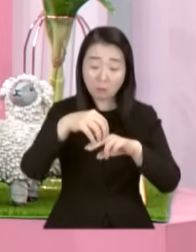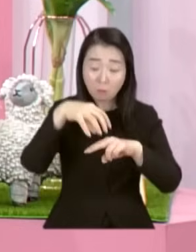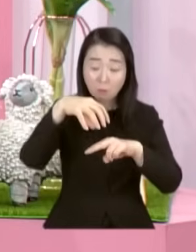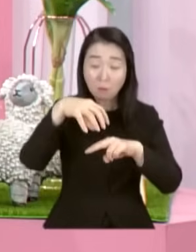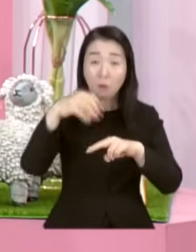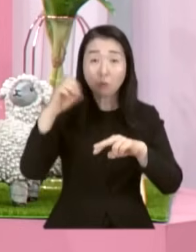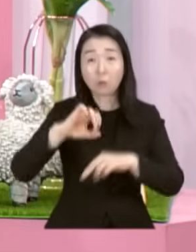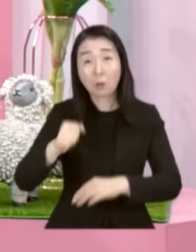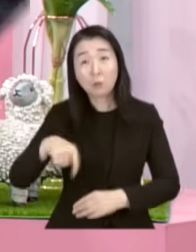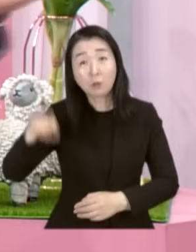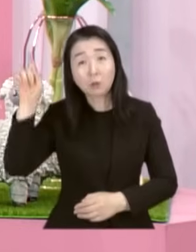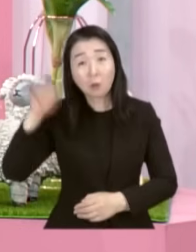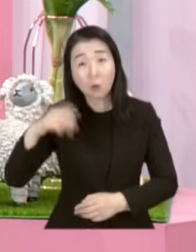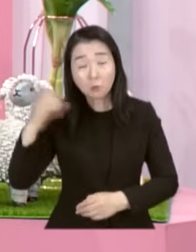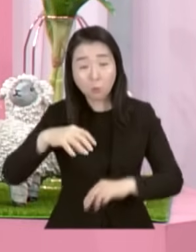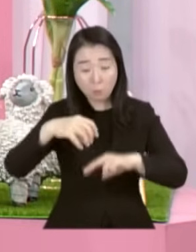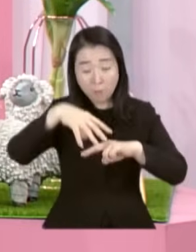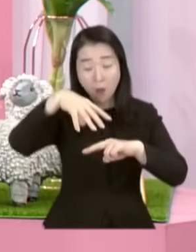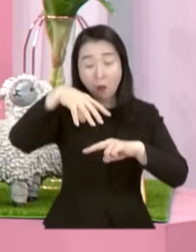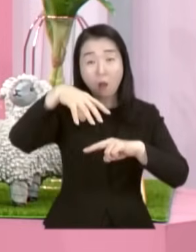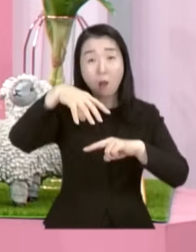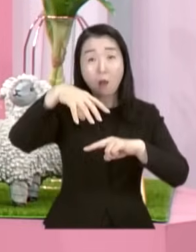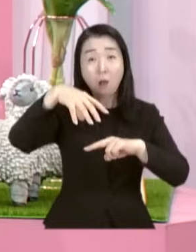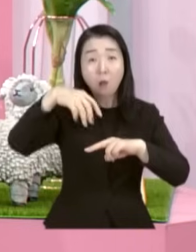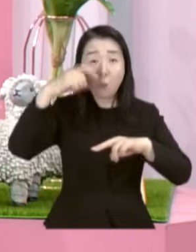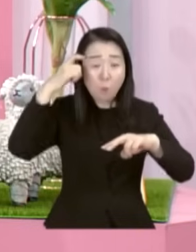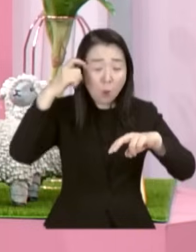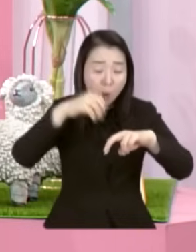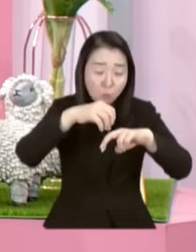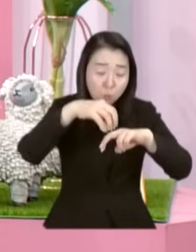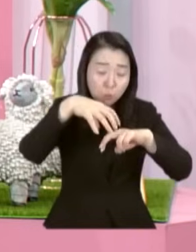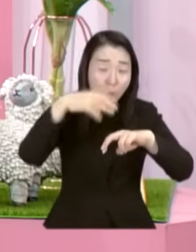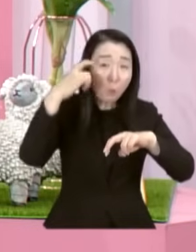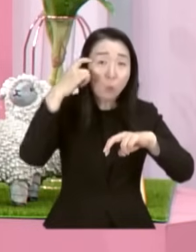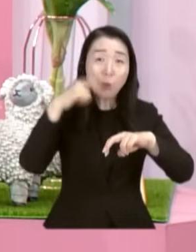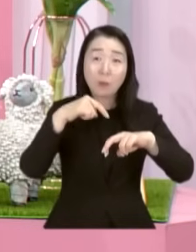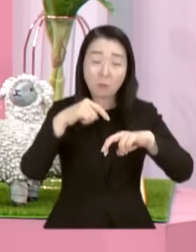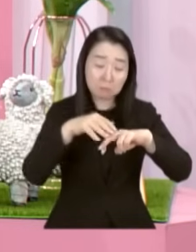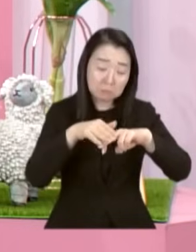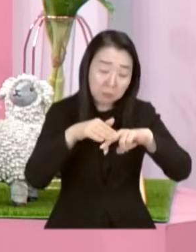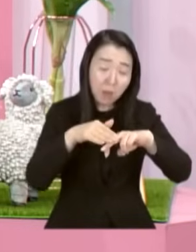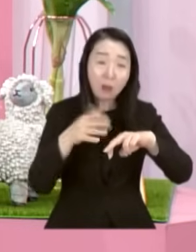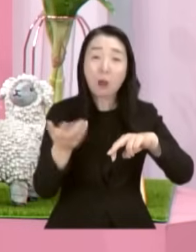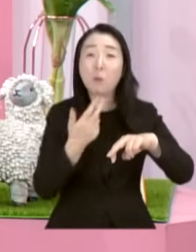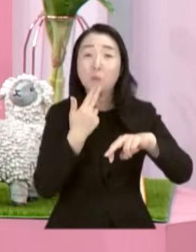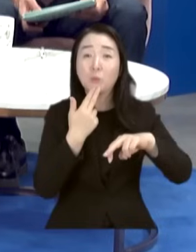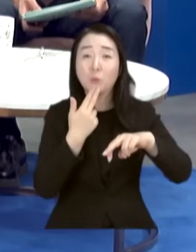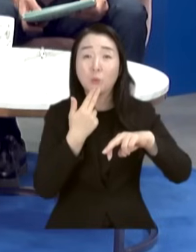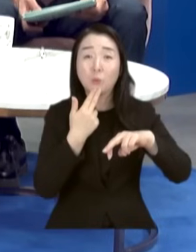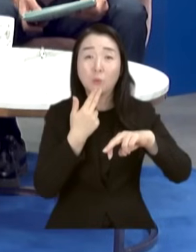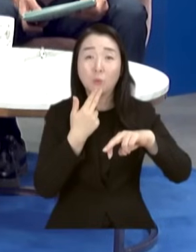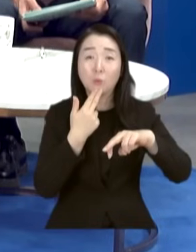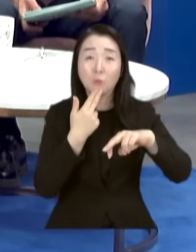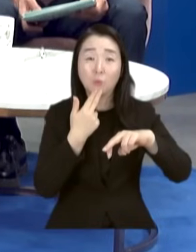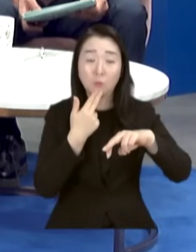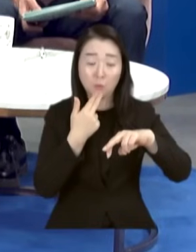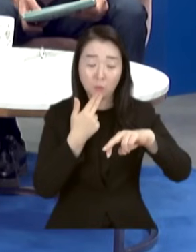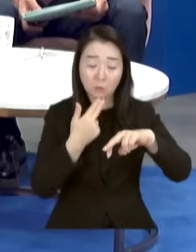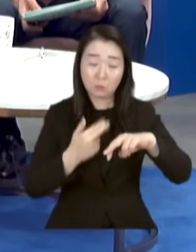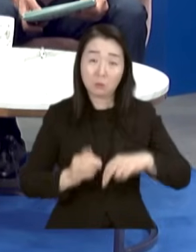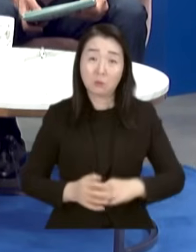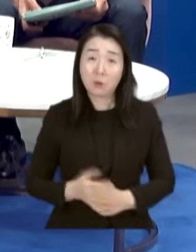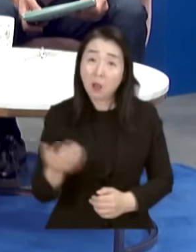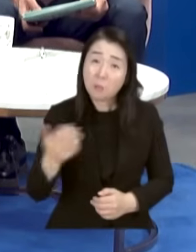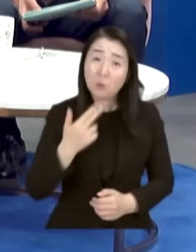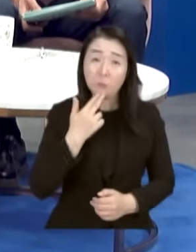두 주 있다가 캄보디아를 다녀왔는데 또 커졌어. 이거 왜 이렇게 쑥쑥 커지지? 만져봐도 아프지도 않고. 아프지도 않아요? 네,